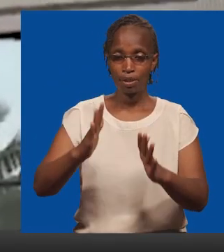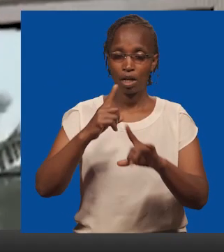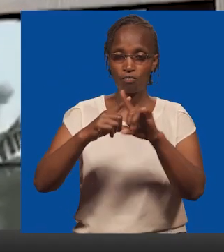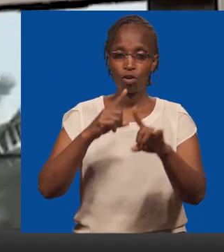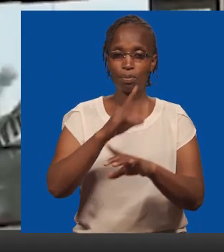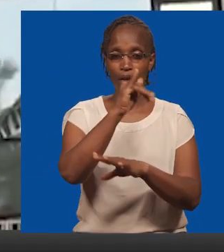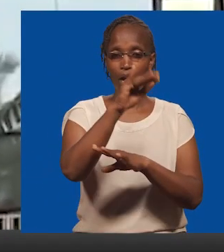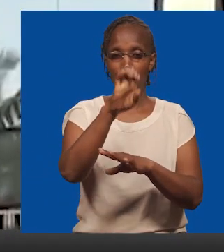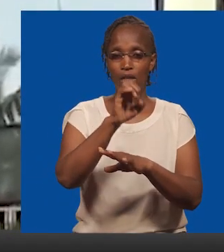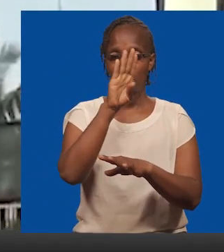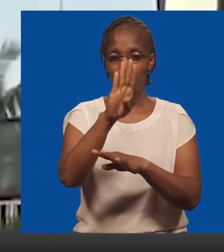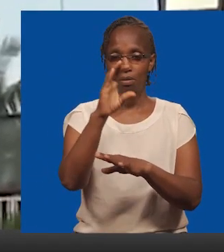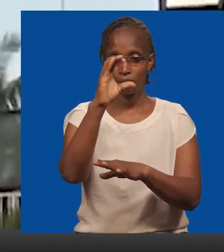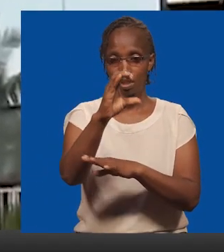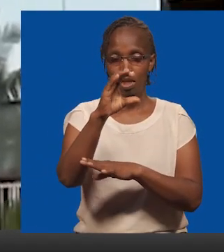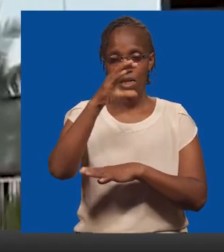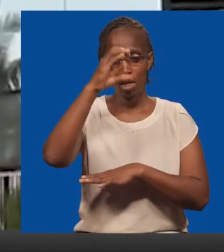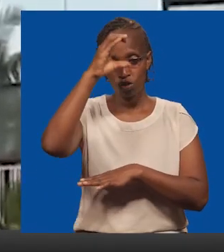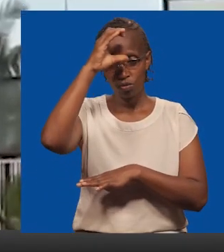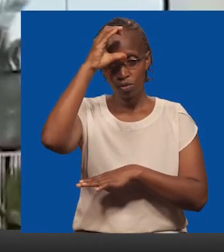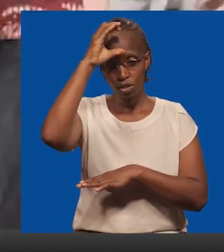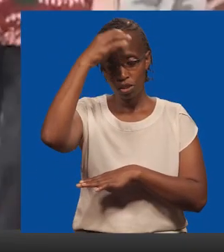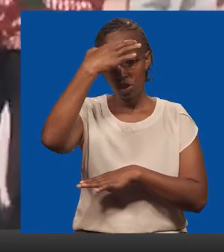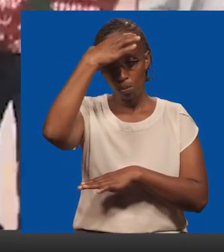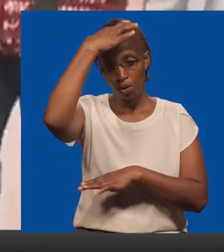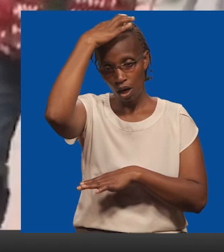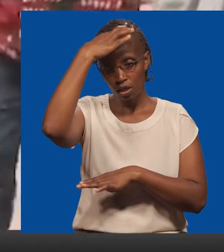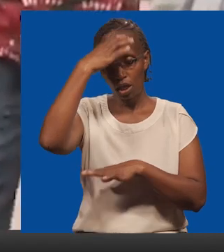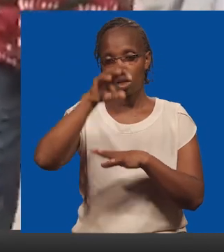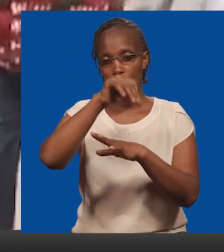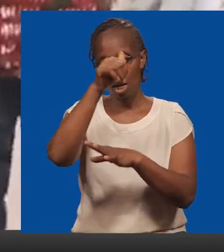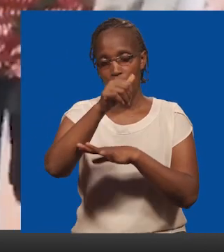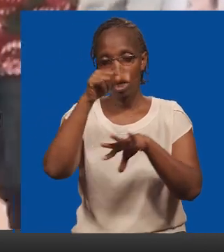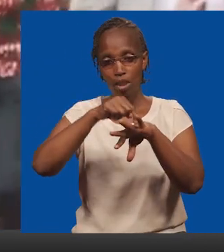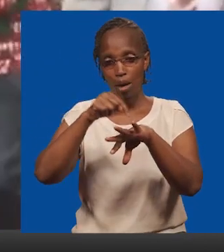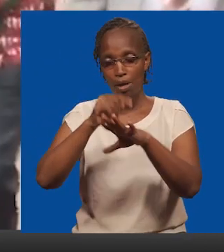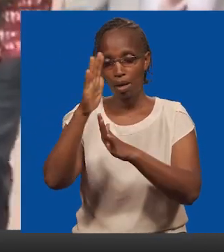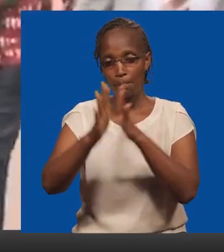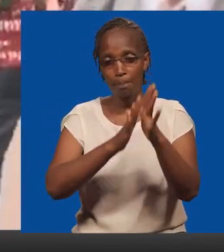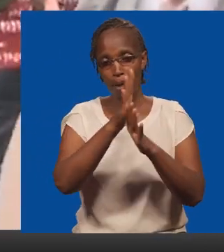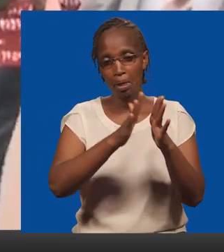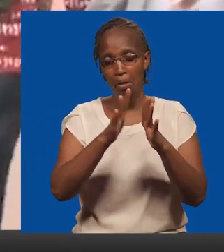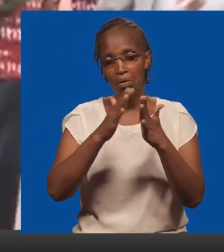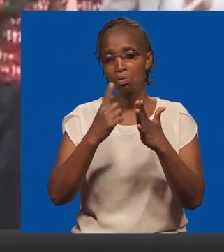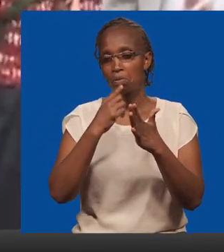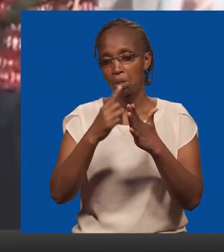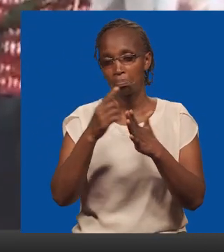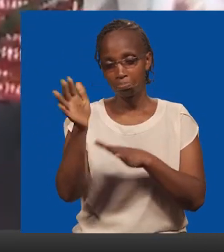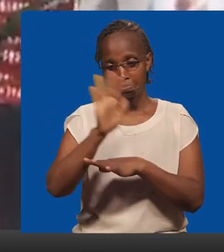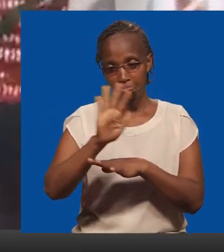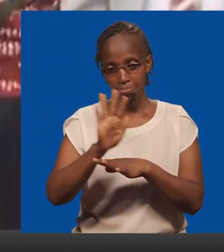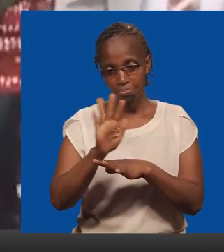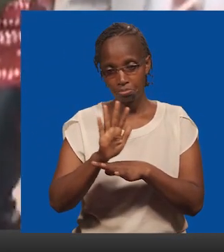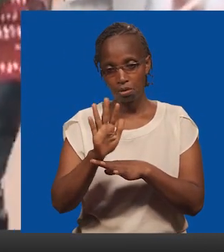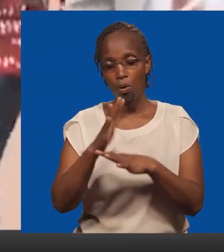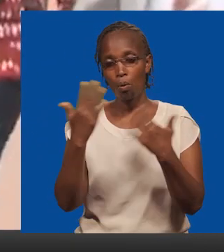Makamishina watatu wa IEBC wa fule Chebukati, Profesa Abdi Golie na Boya Molu, wanapojiandaa kuiaga